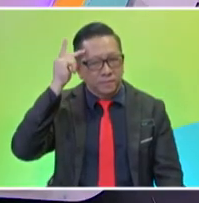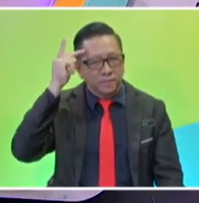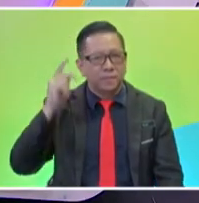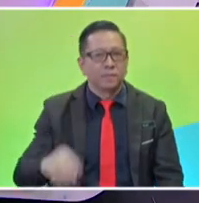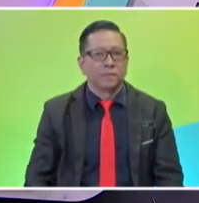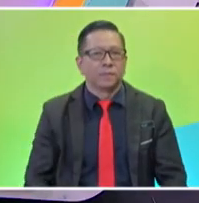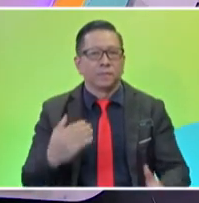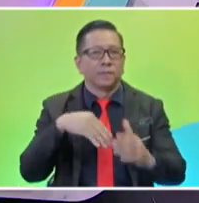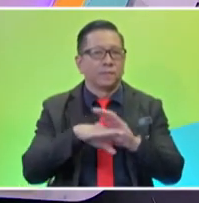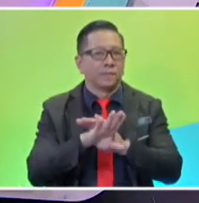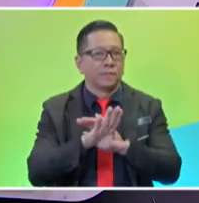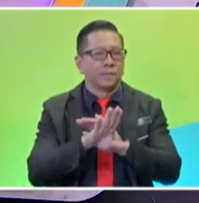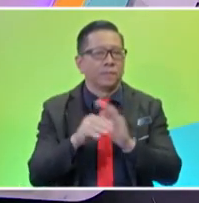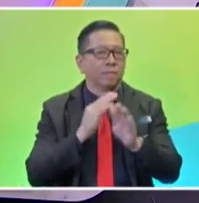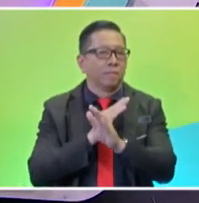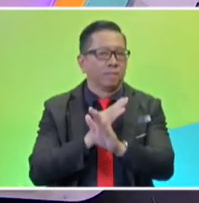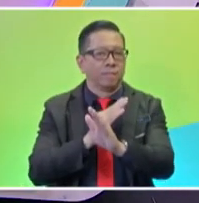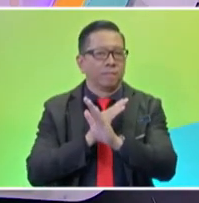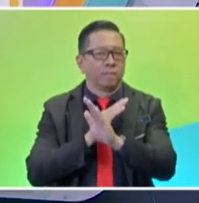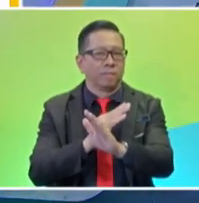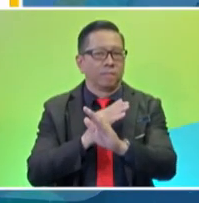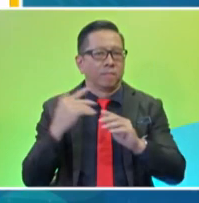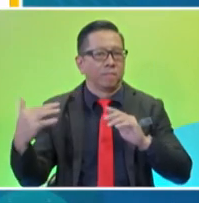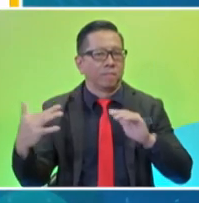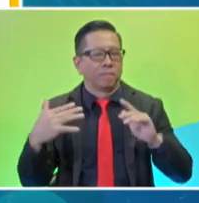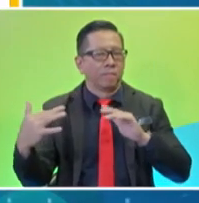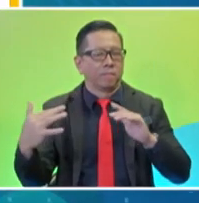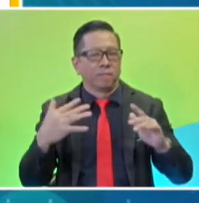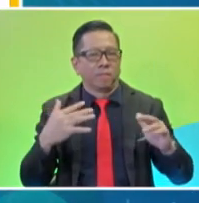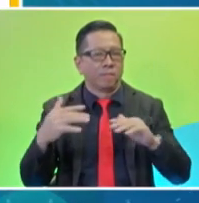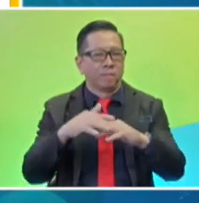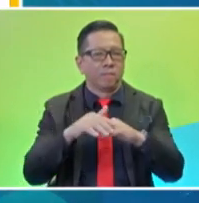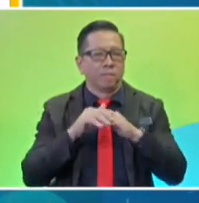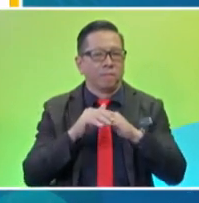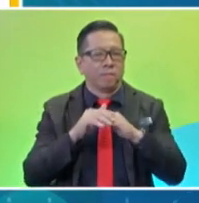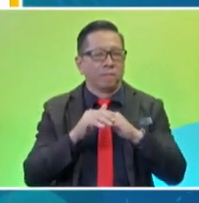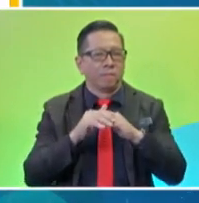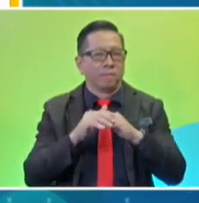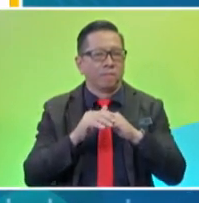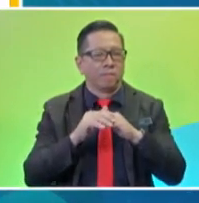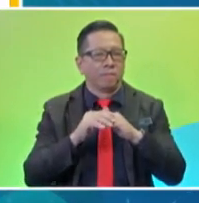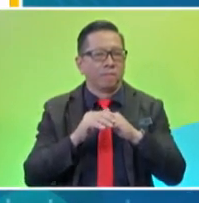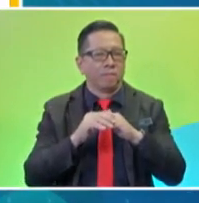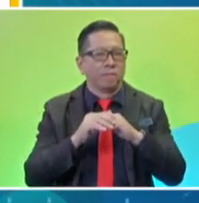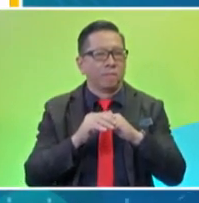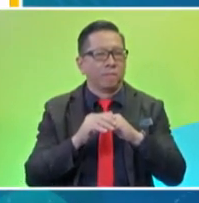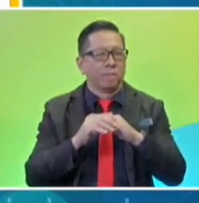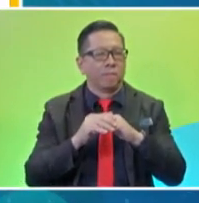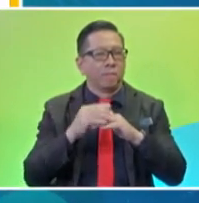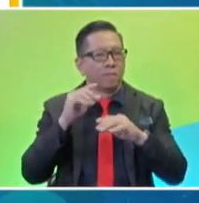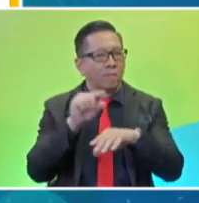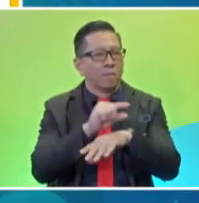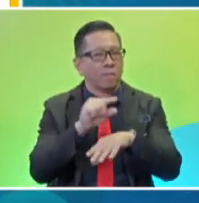dalam pertempuran yang berlaku dengan Aska penjajah Inggris beliau hanya menggunakan kayu dan bulu selain